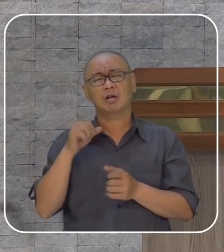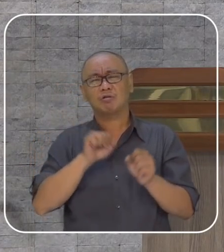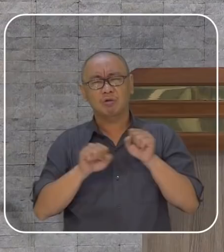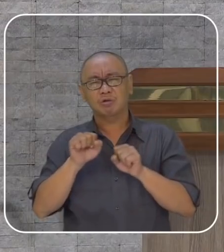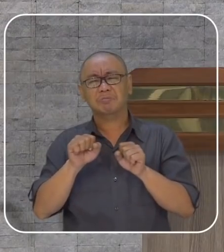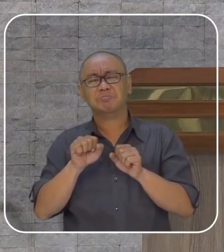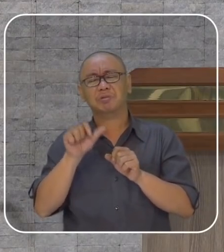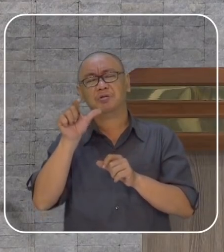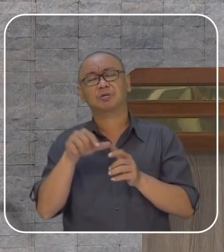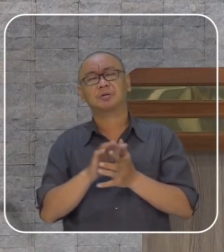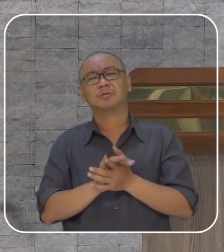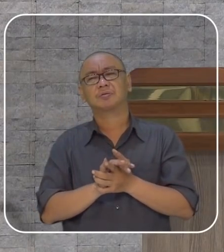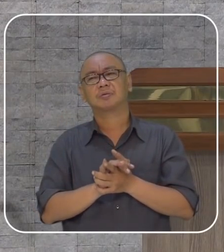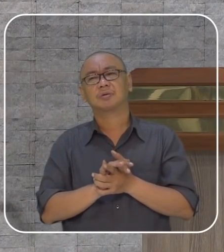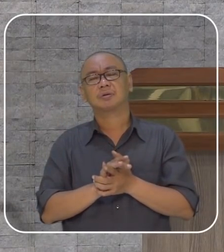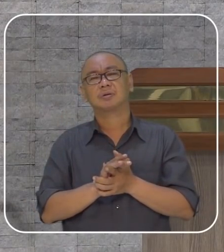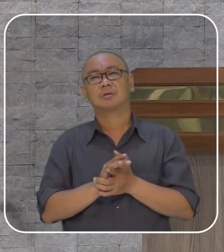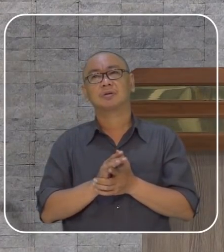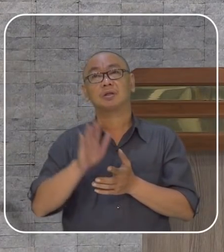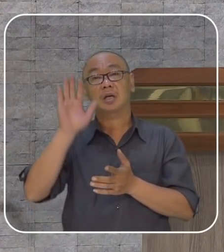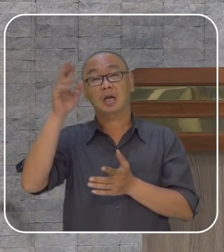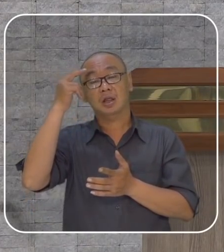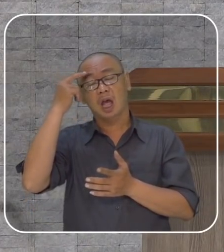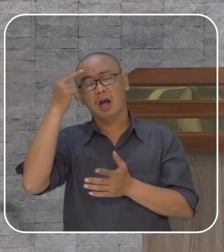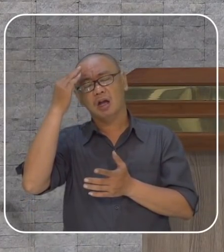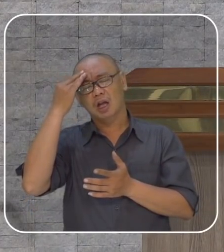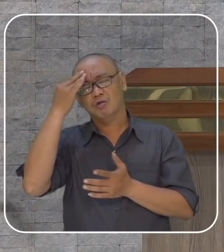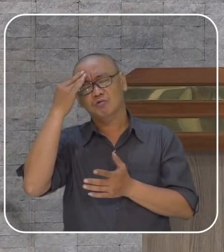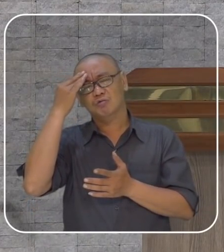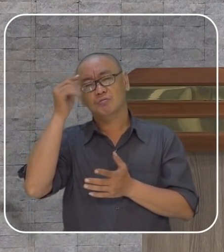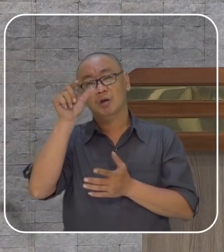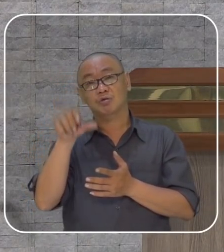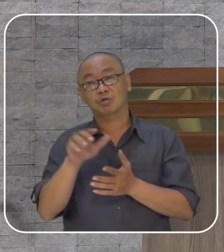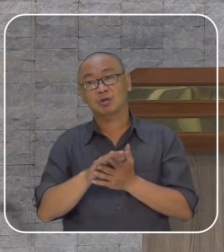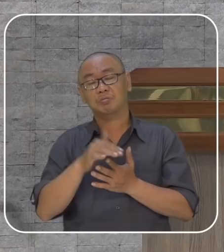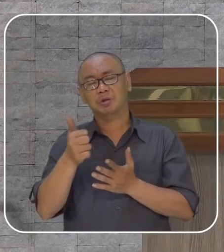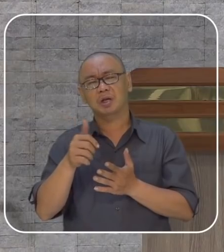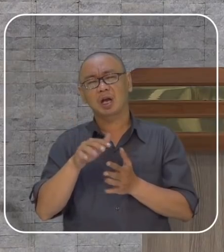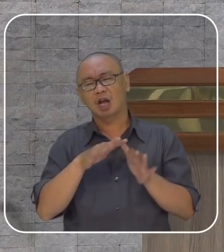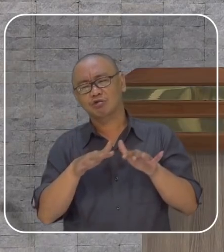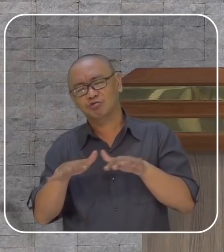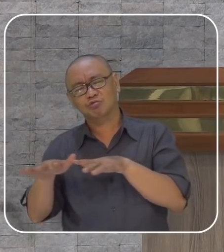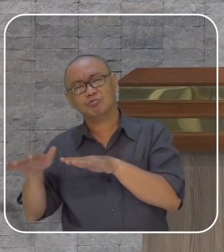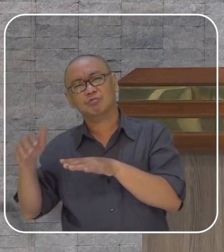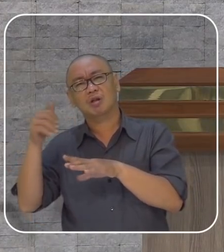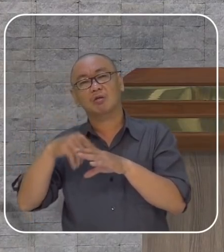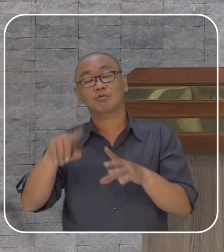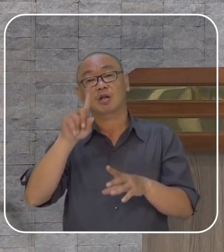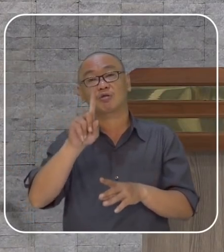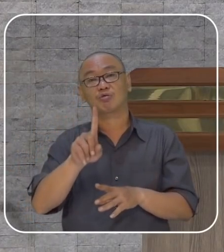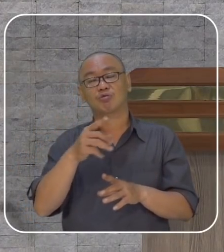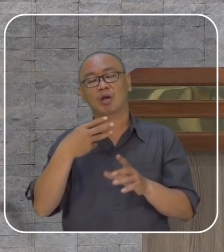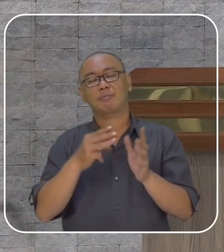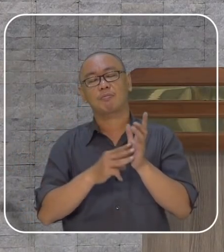hati manusia. Ia mengetahui bahwa manusia dapat hanyut dalam suatu emosi, tetapi